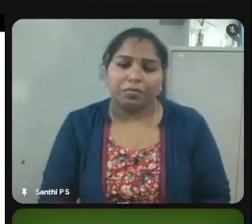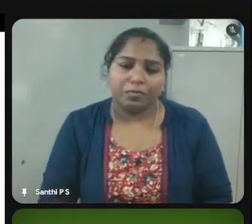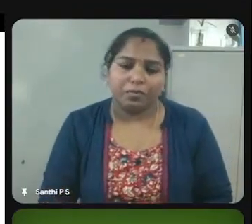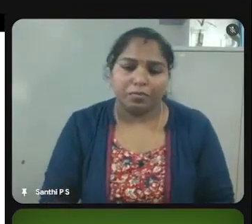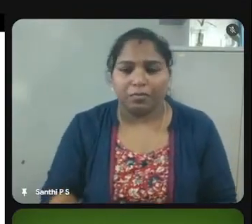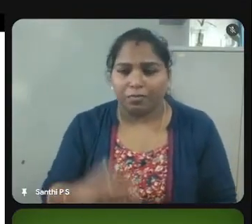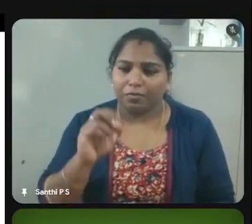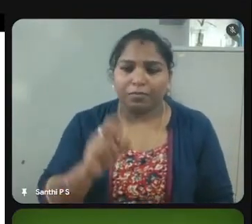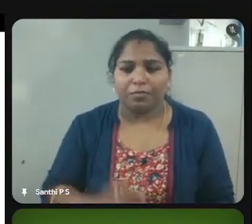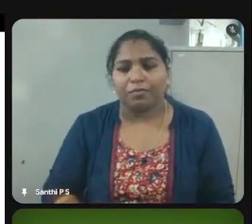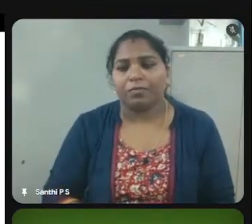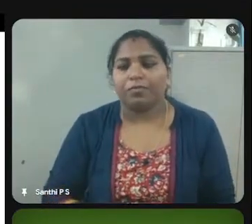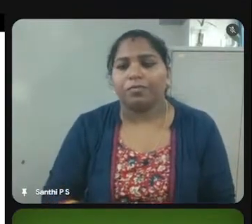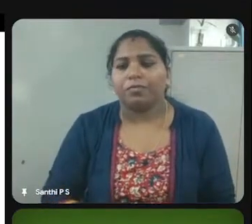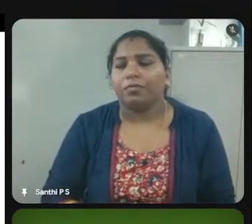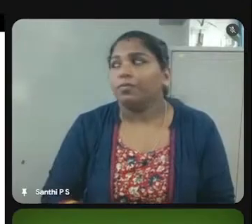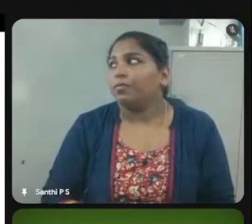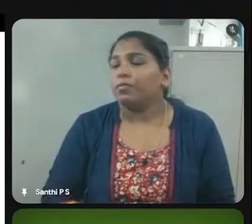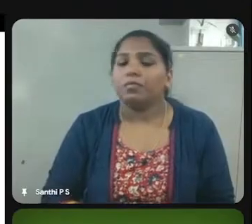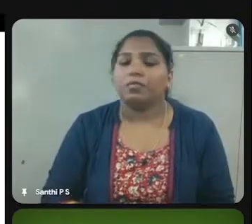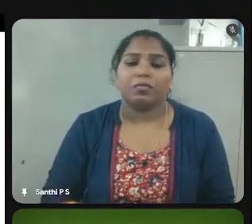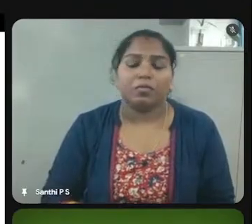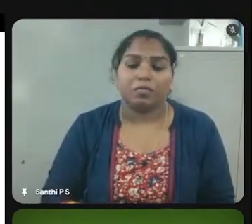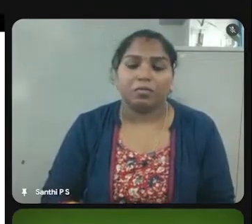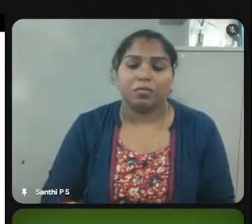ഓക്കെ മാഡം, ഓക്കെ മാഡം. ഓക്കെ, ശരി.